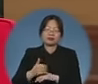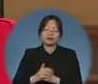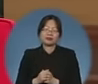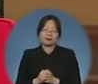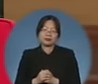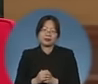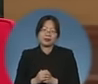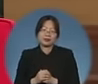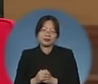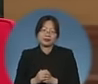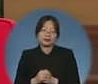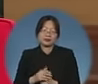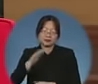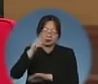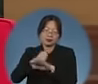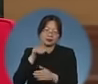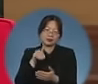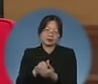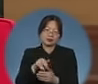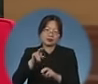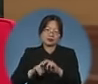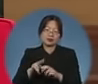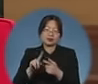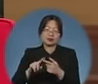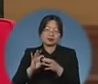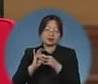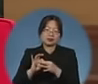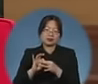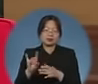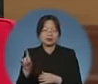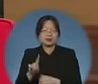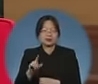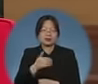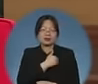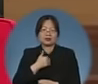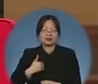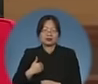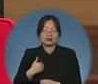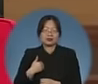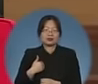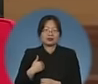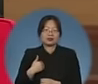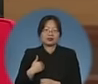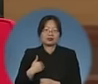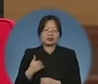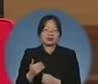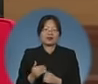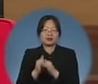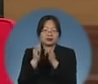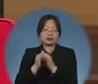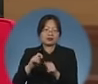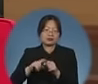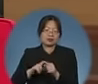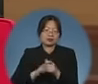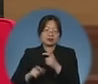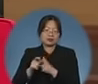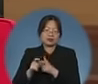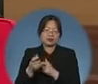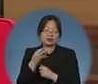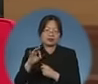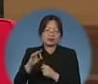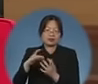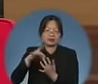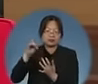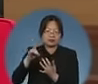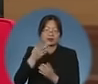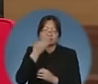그것의 종착지는 그것을 통해서 뭔가를 만족을 지연하고 사회적으로 더 수용되는 어떤